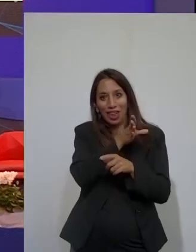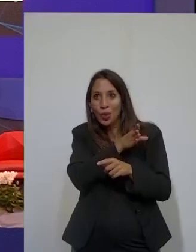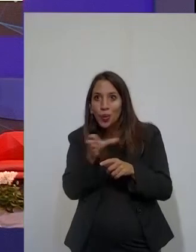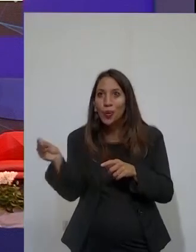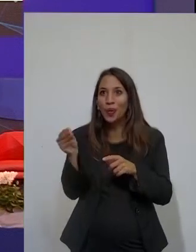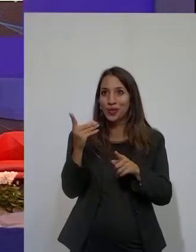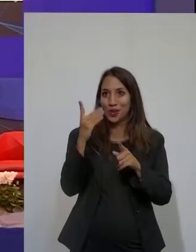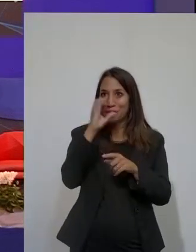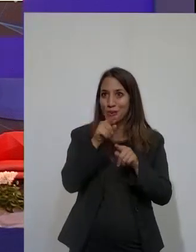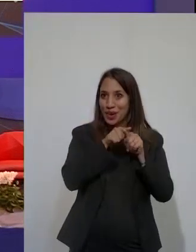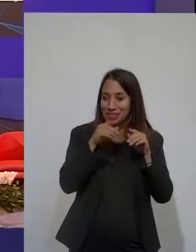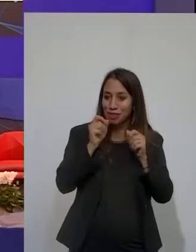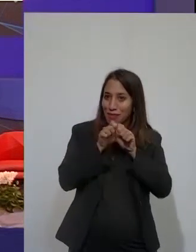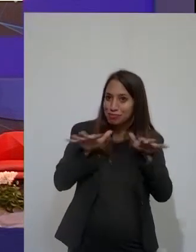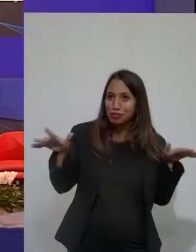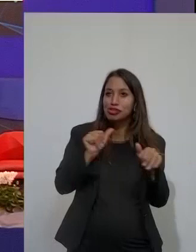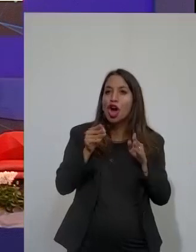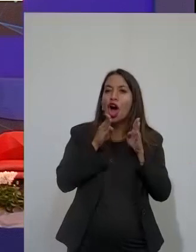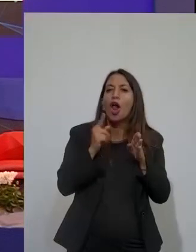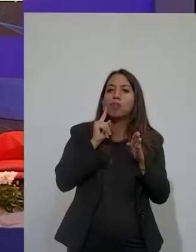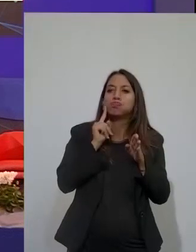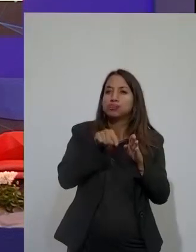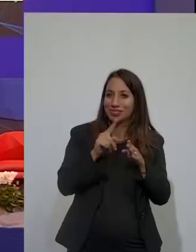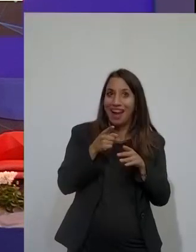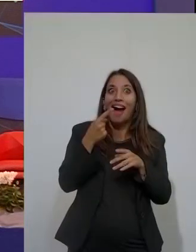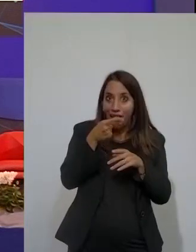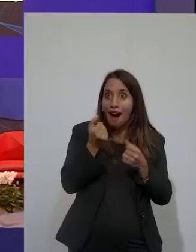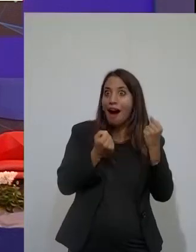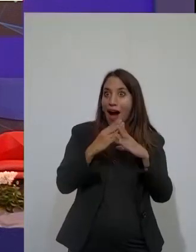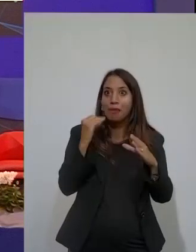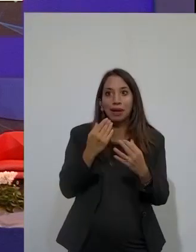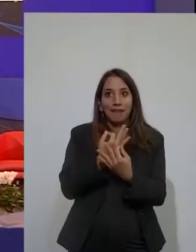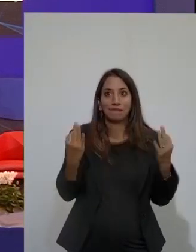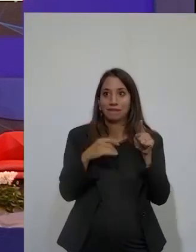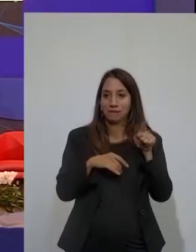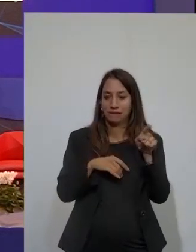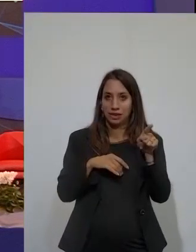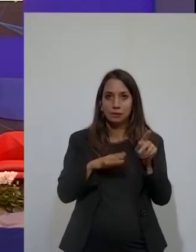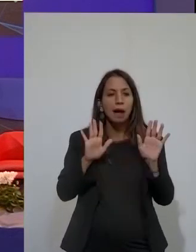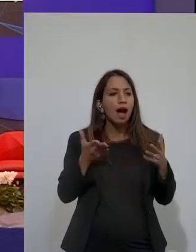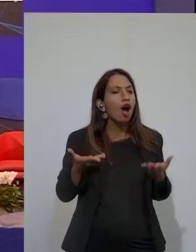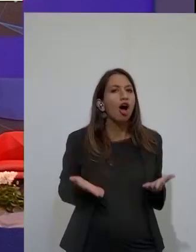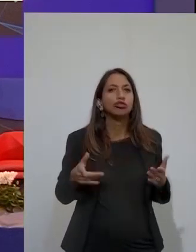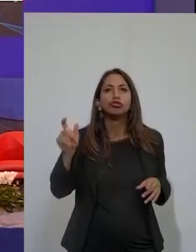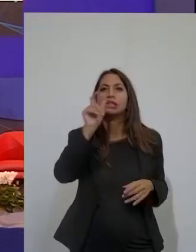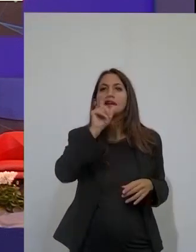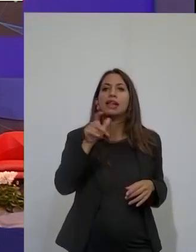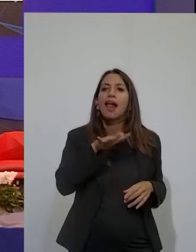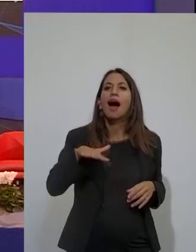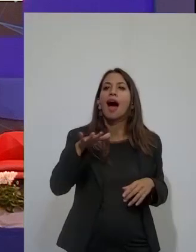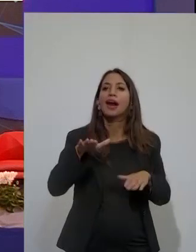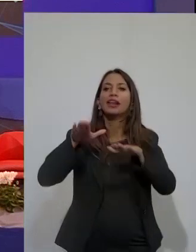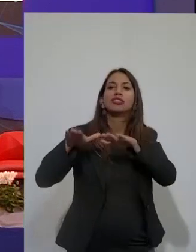destagionalizzare il turismo in Italia. Qual è la situazione delle aree di sosta oggi in Italia? Sono